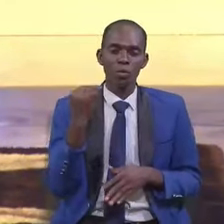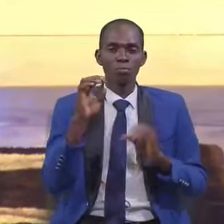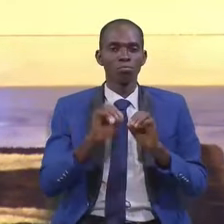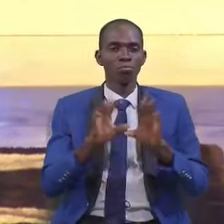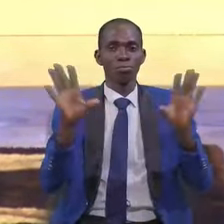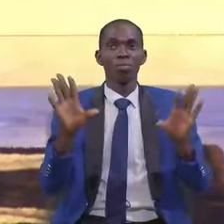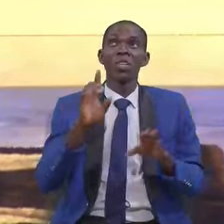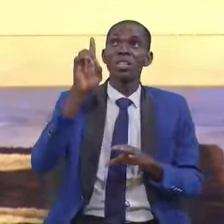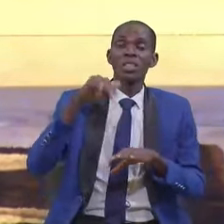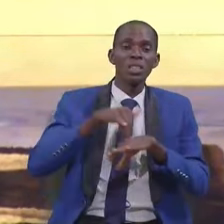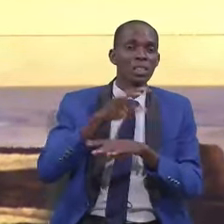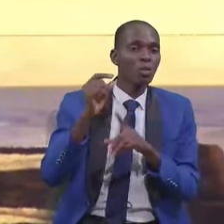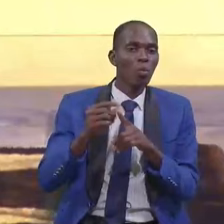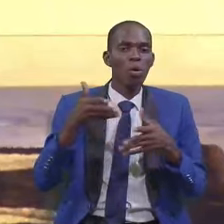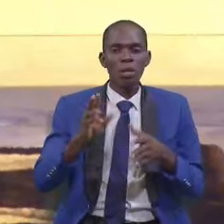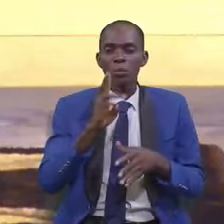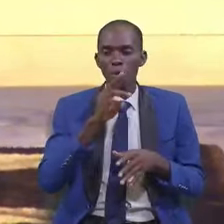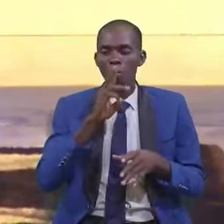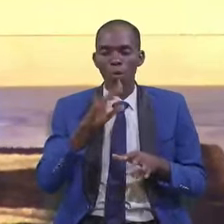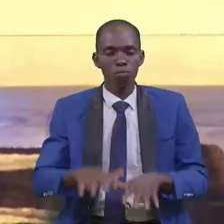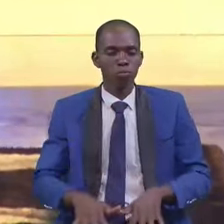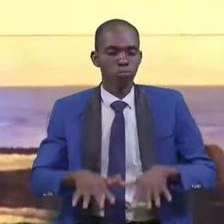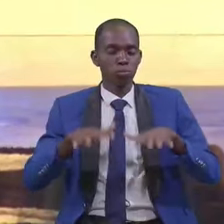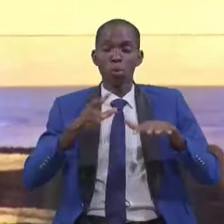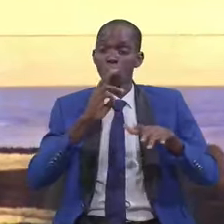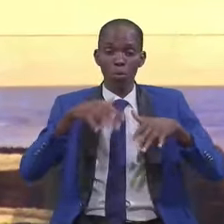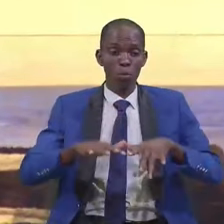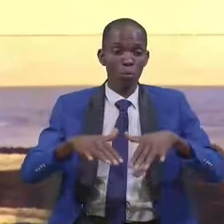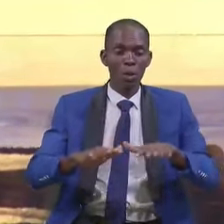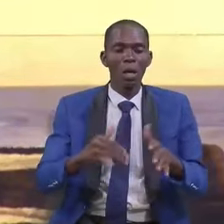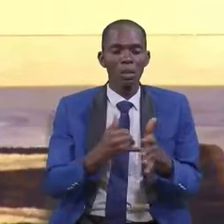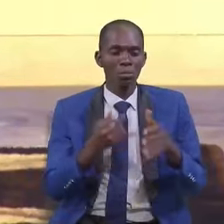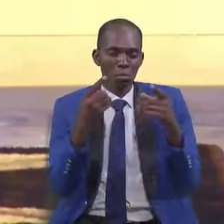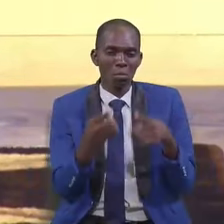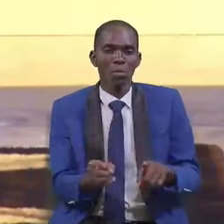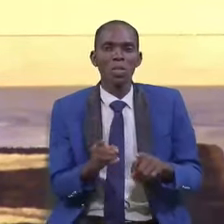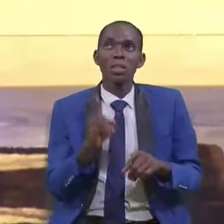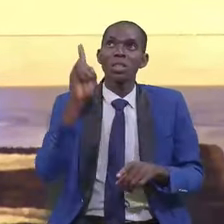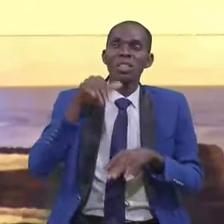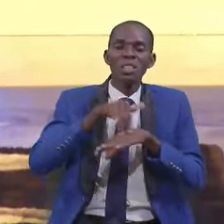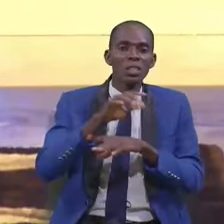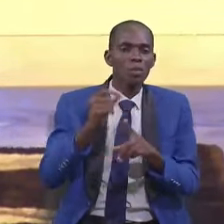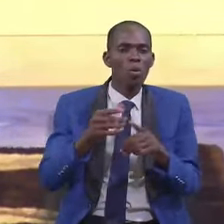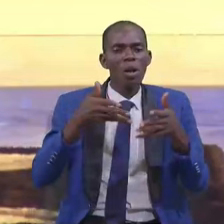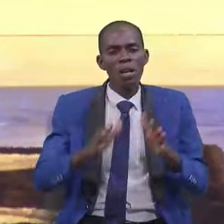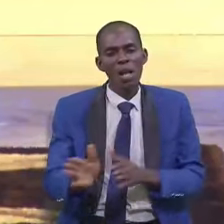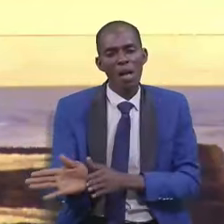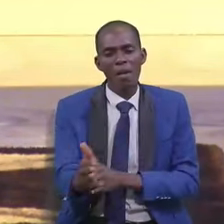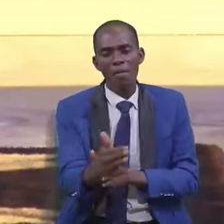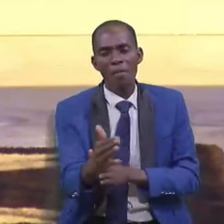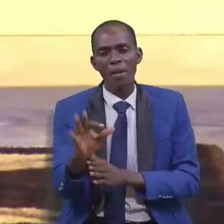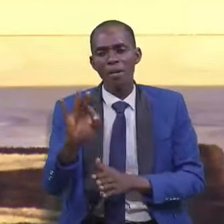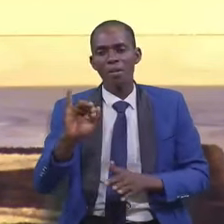parole qu'il est des océans, qu'il est des eaux et cela est fait. Il envoie sa parole que les poissons sortent des rivières et c'est